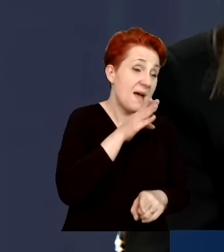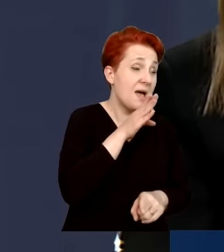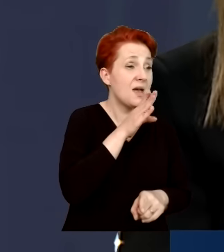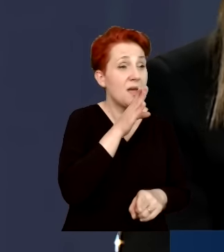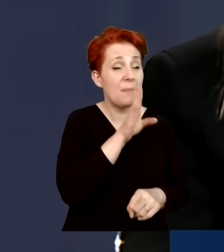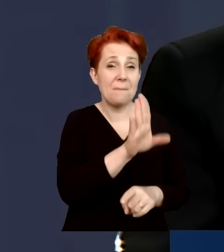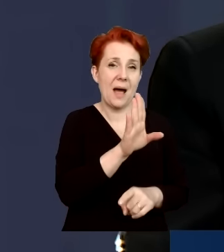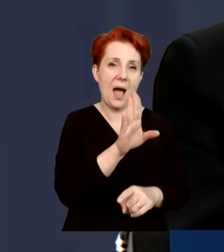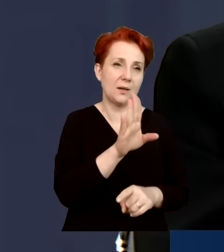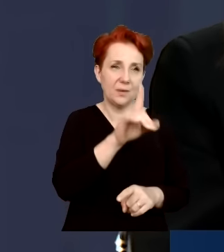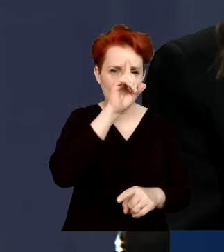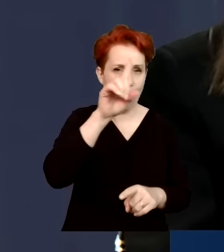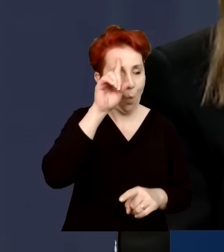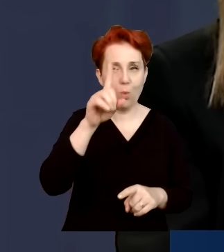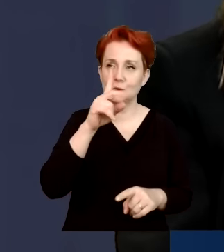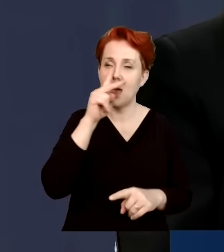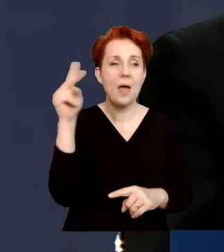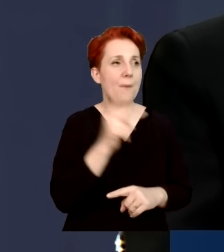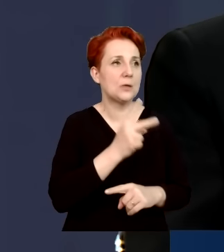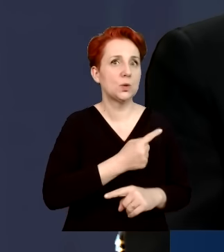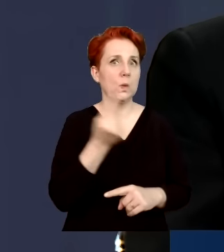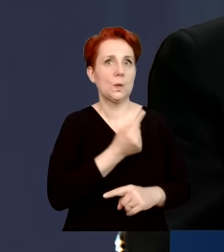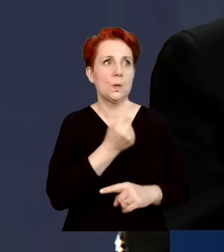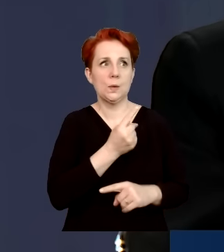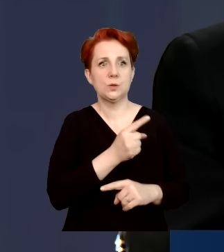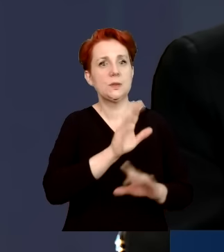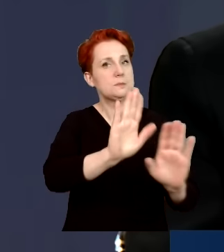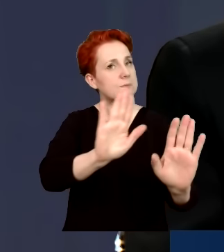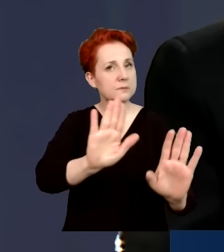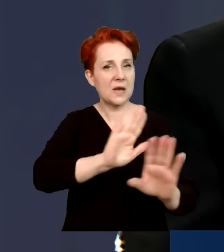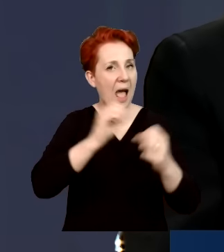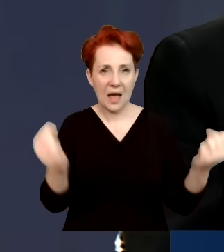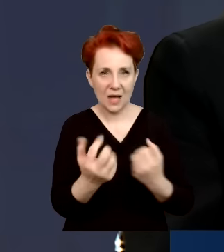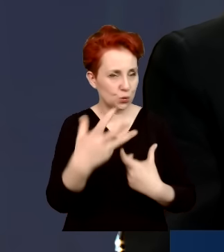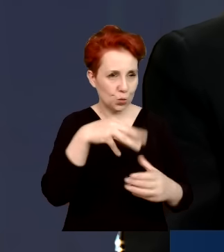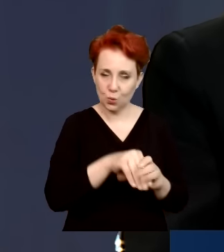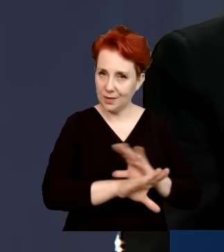dla Polaków, by nie angażowali się, by nie wspierali ugrupowań